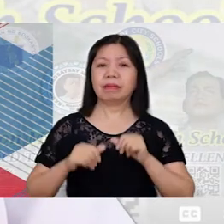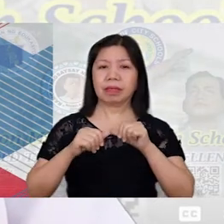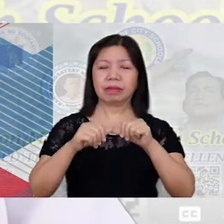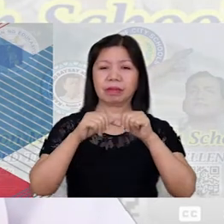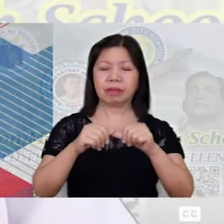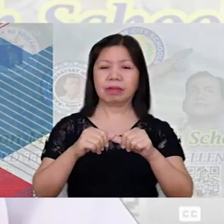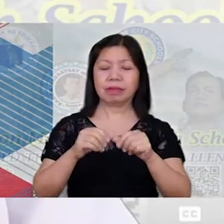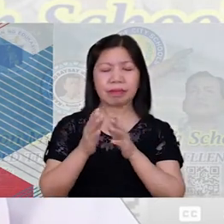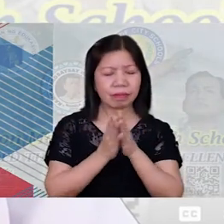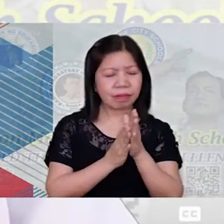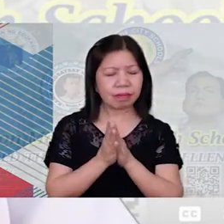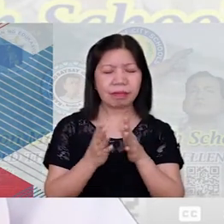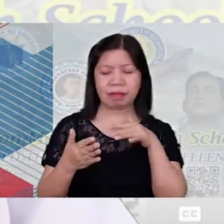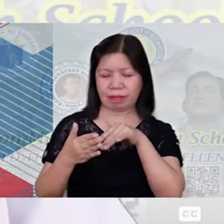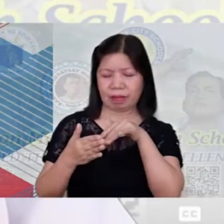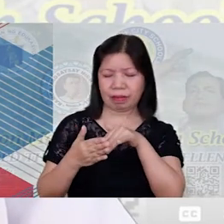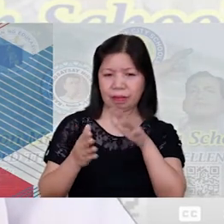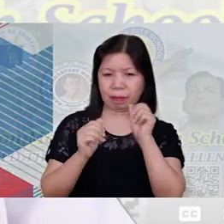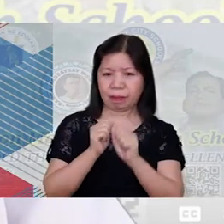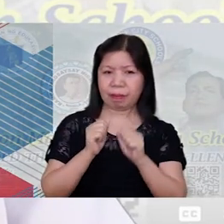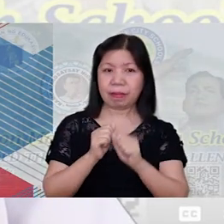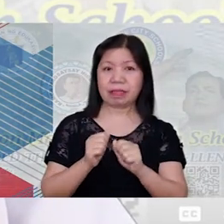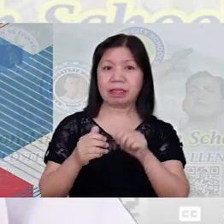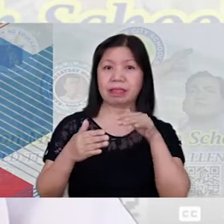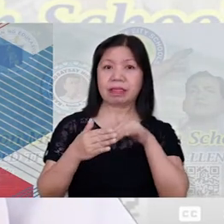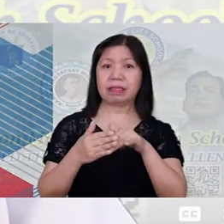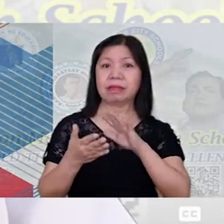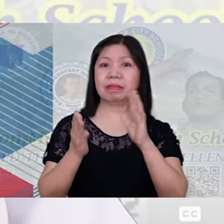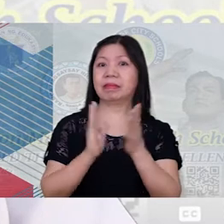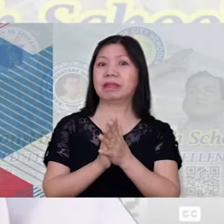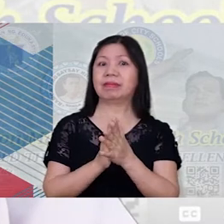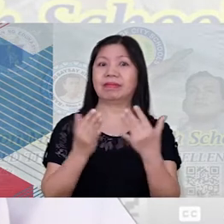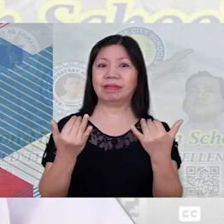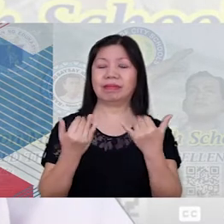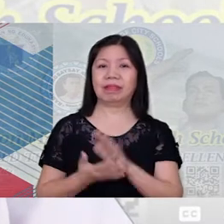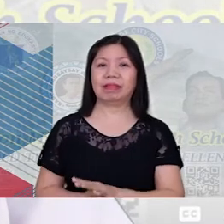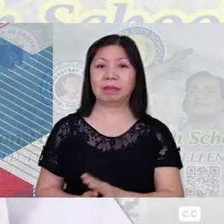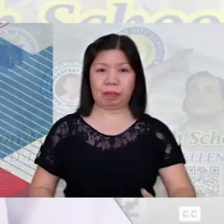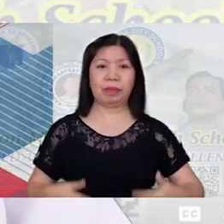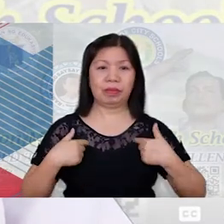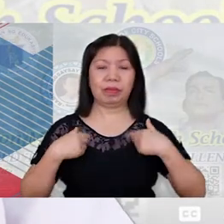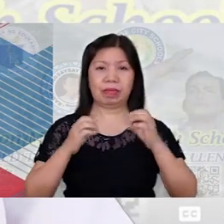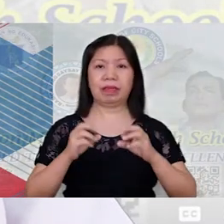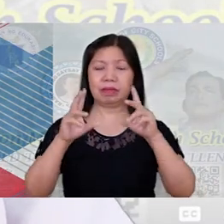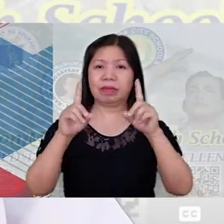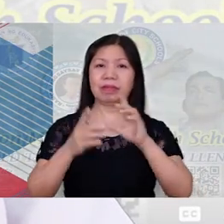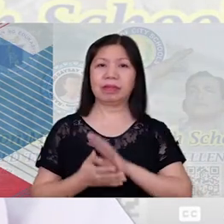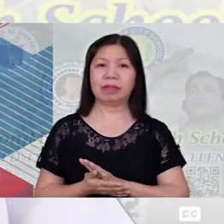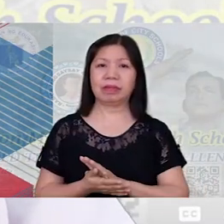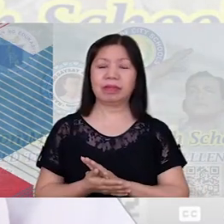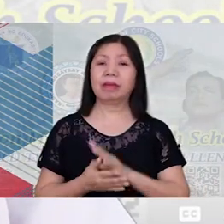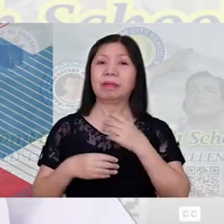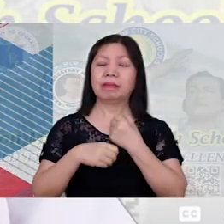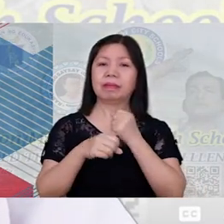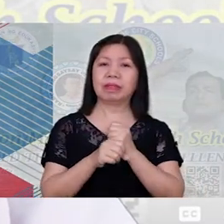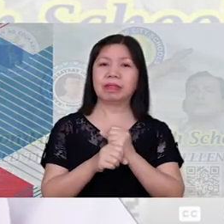Patuloy po kaming magsusunog ng kilay upang lalo pa namin mapabuti ang aming kalagayan. Ang edukasyon ng